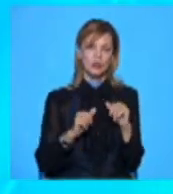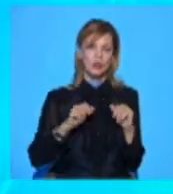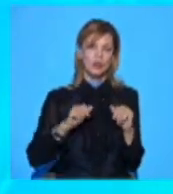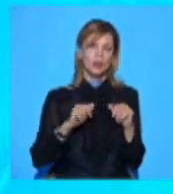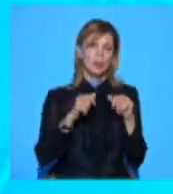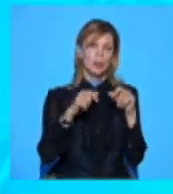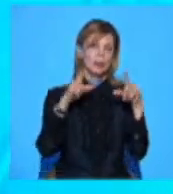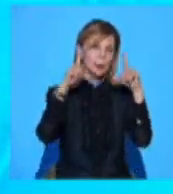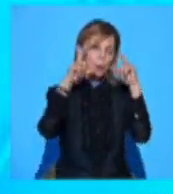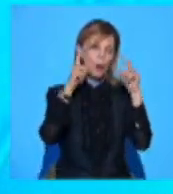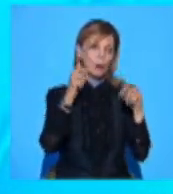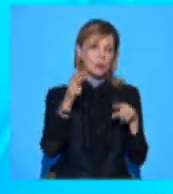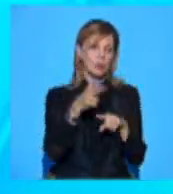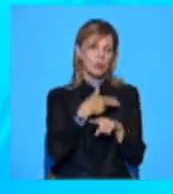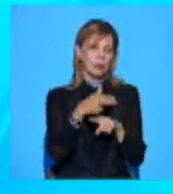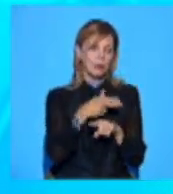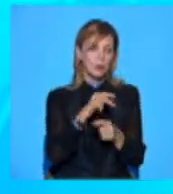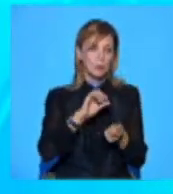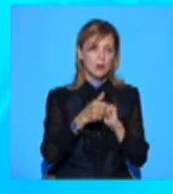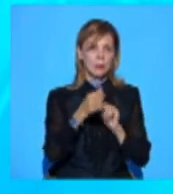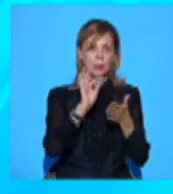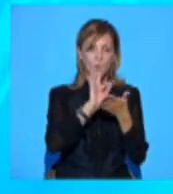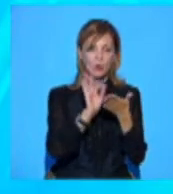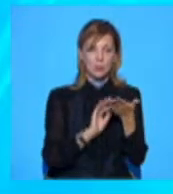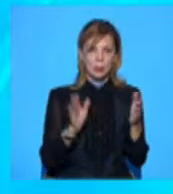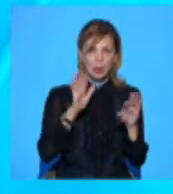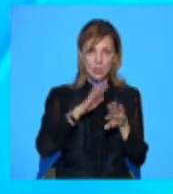trimite informații și imagini pe numărul de WhatsApp